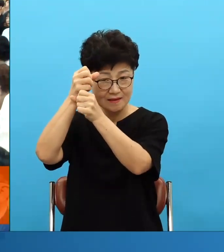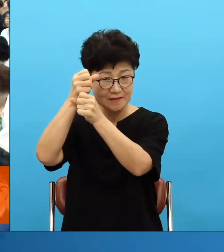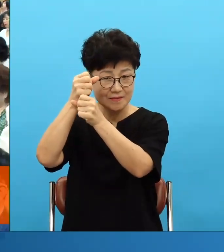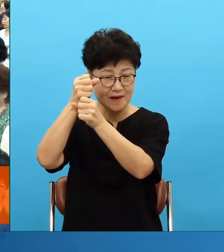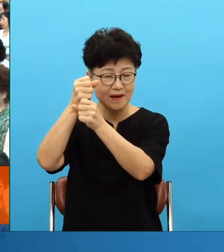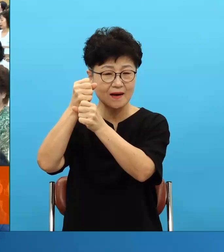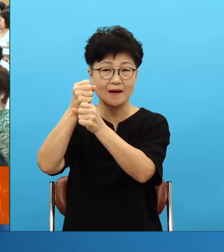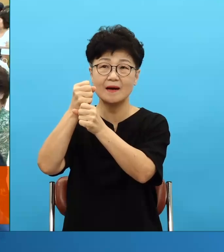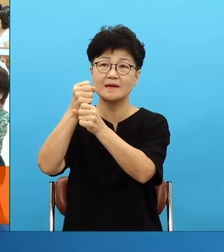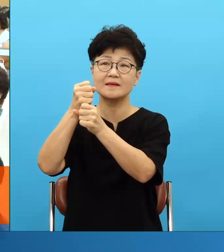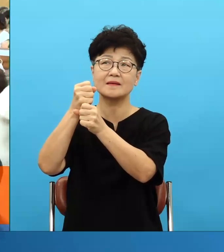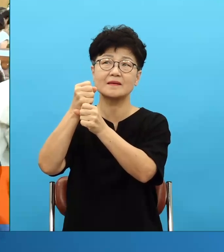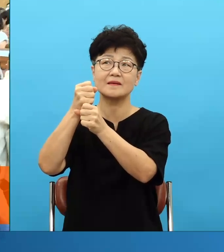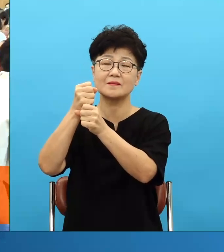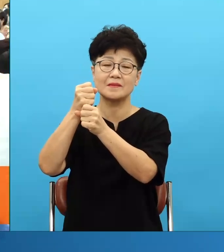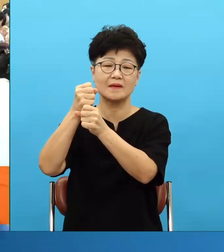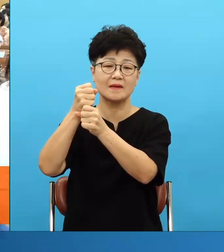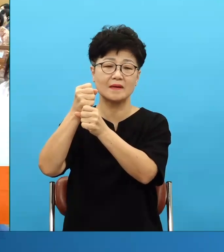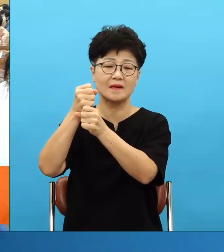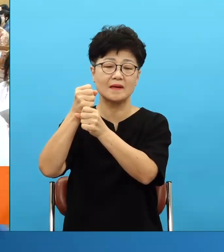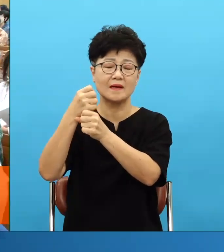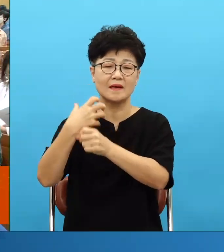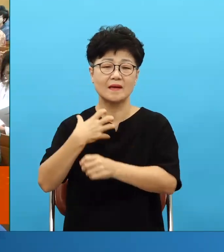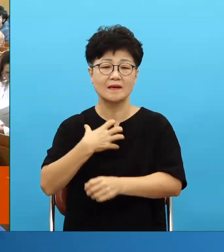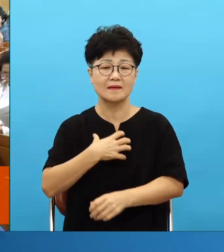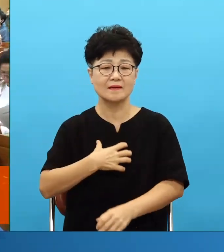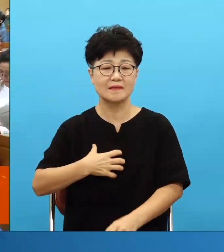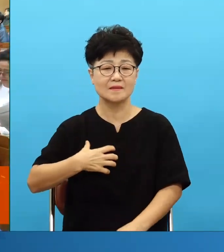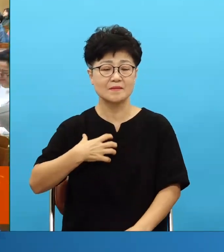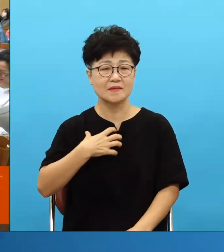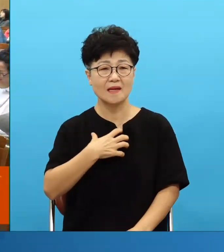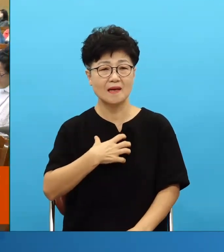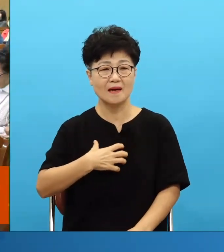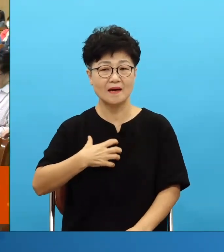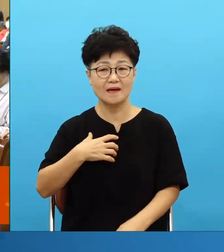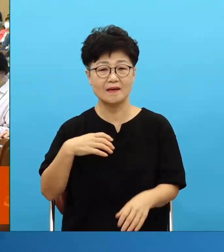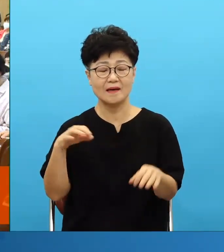의지하는 마음에 근심